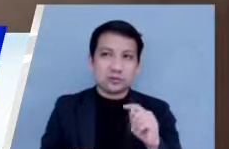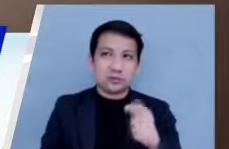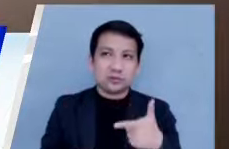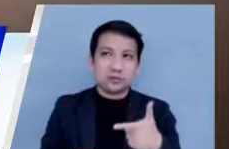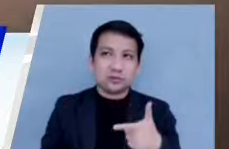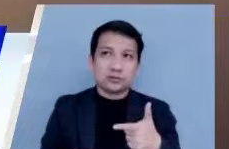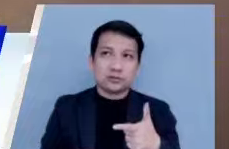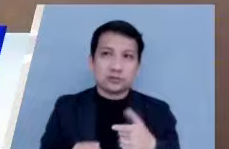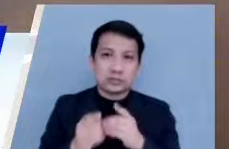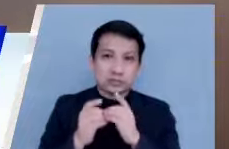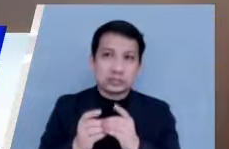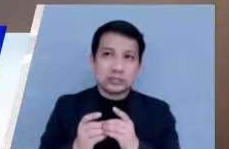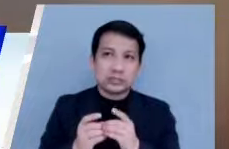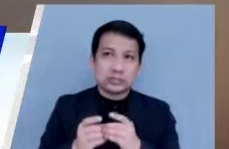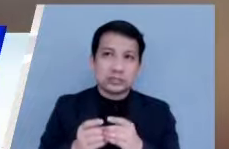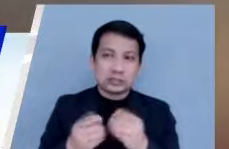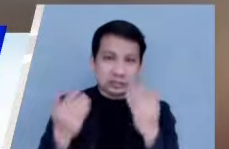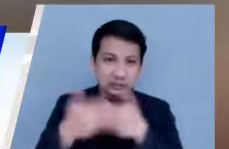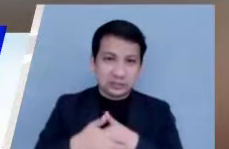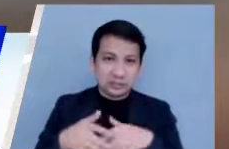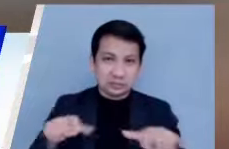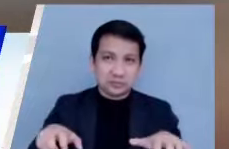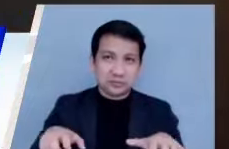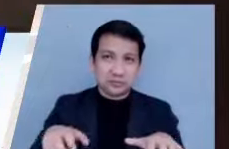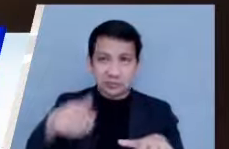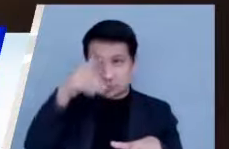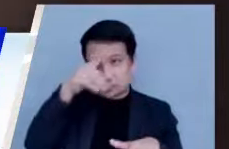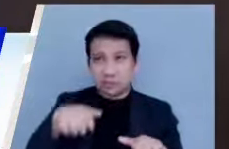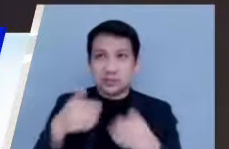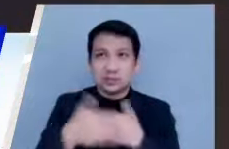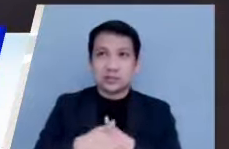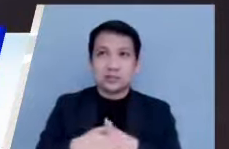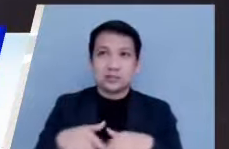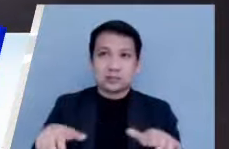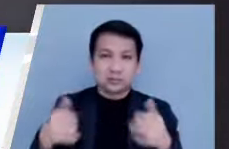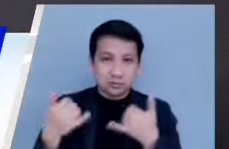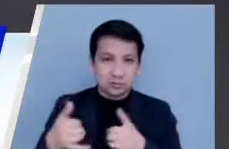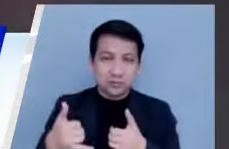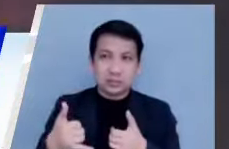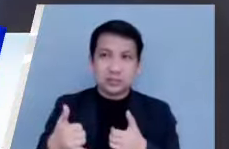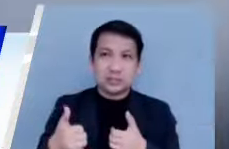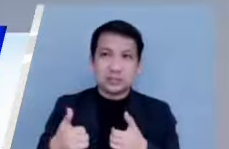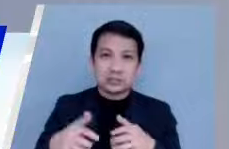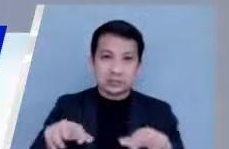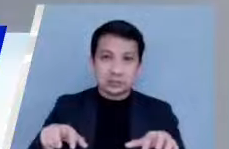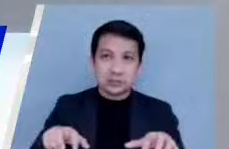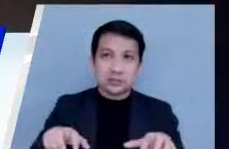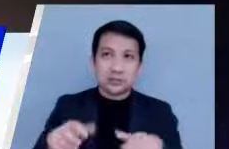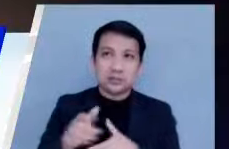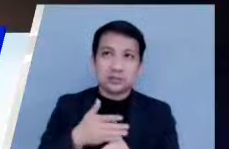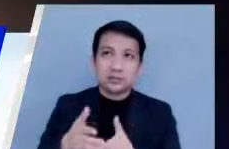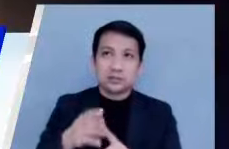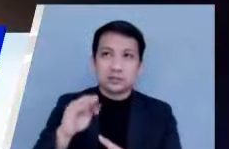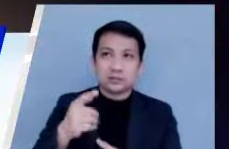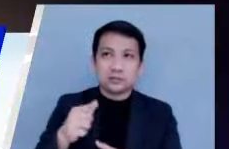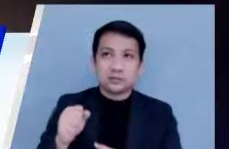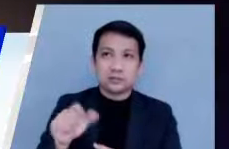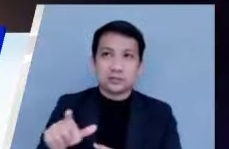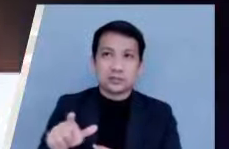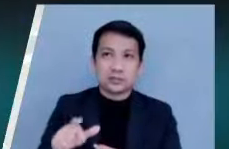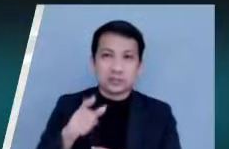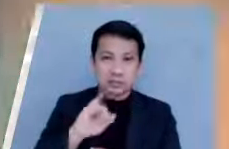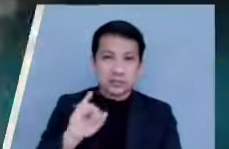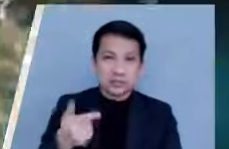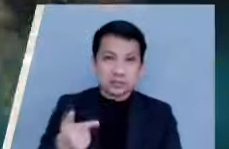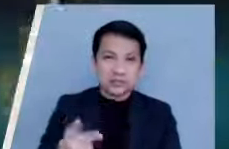night bonding. Game face on ang kapuso couples habang naglalaro ng online games na shinare ni Miguel on Instagram.